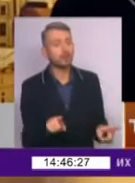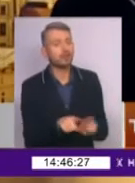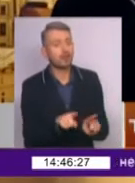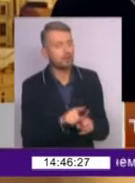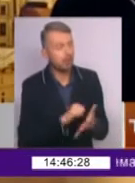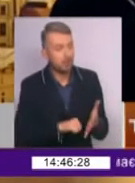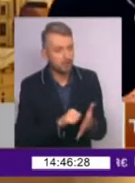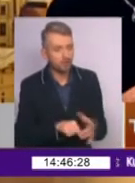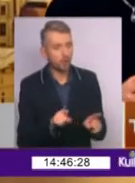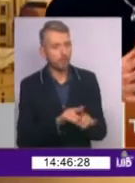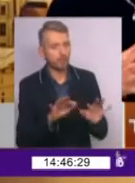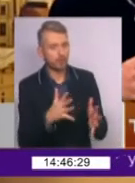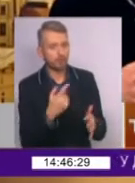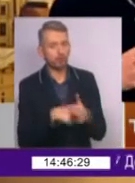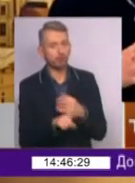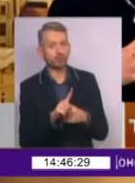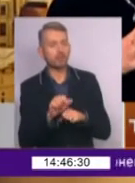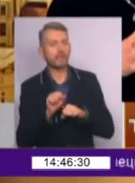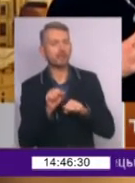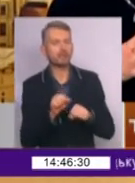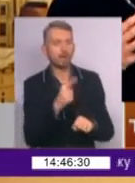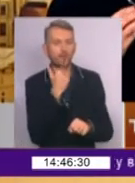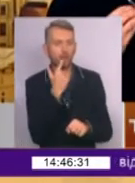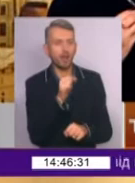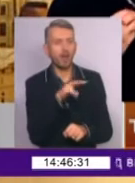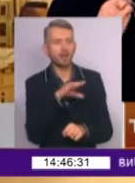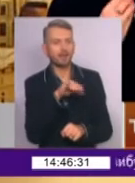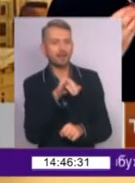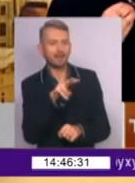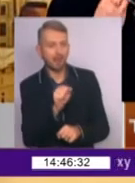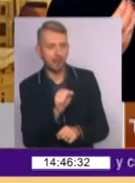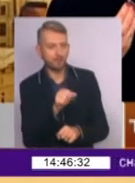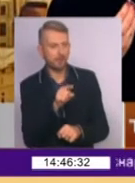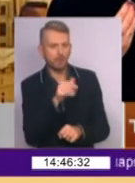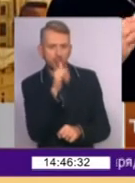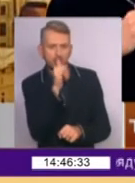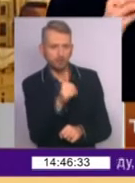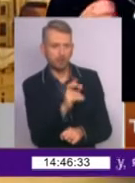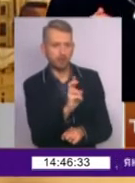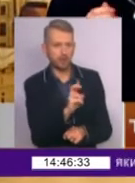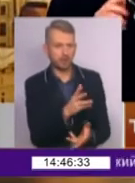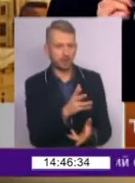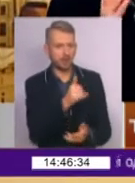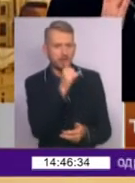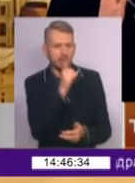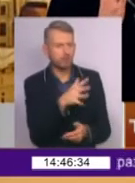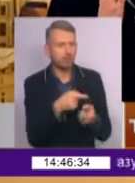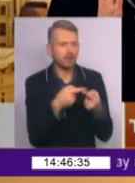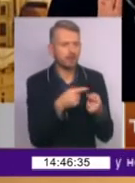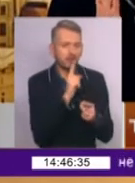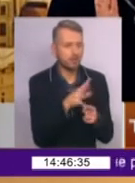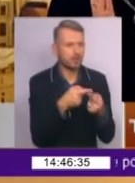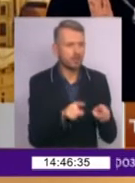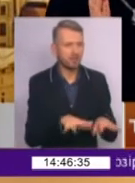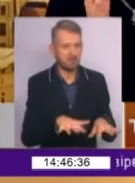збудник в такому випадку, тому що захищають в крові антитіла. Антитіла не допустять до бактеріемії, не буде інших вогнищ. Але якщо